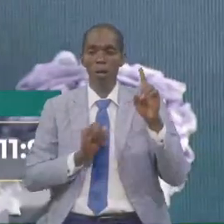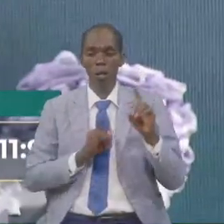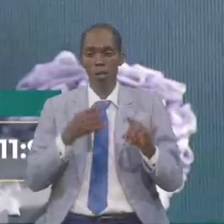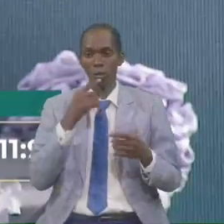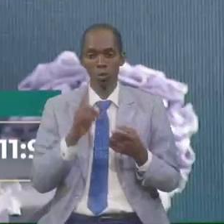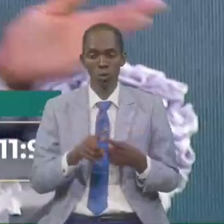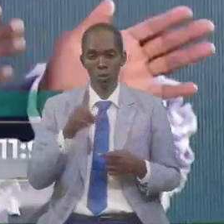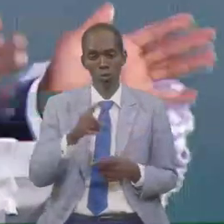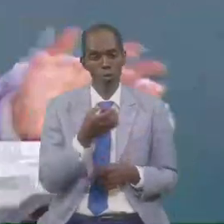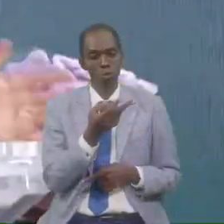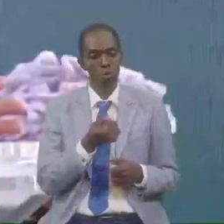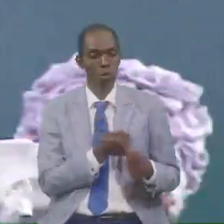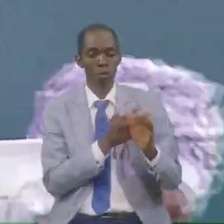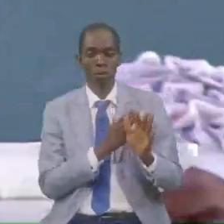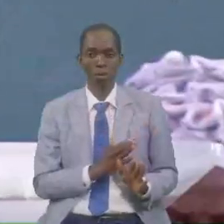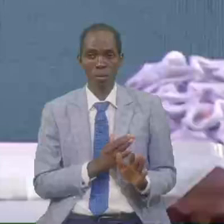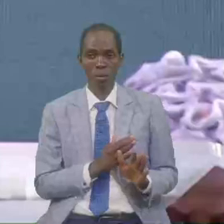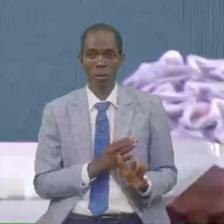Ce que je vous dis, apôtre,